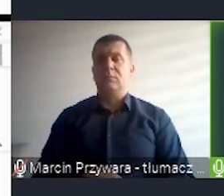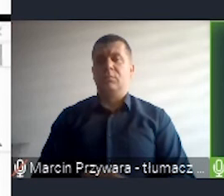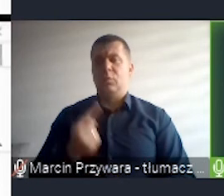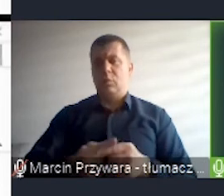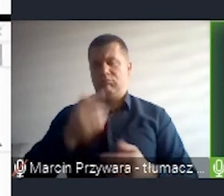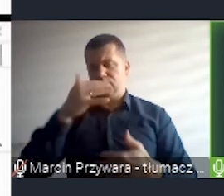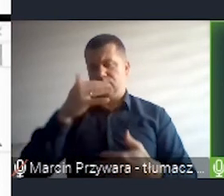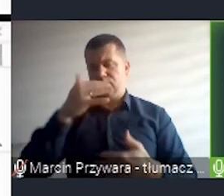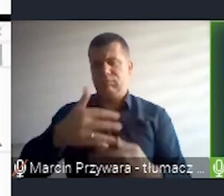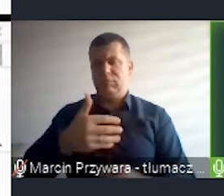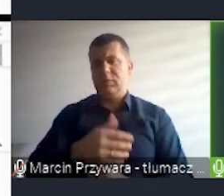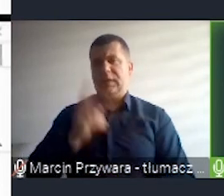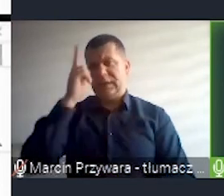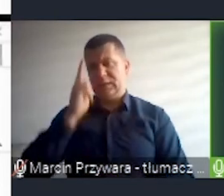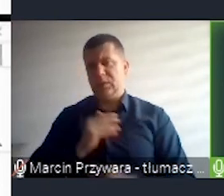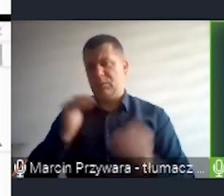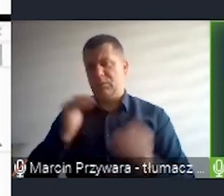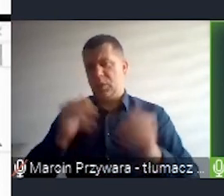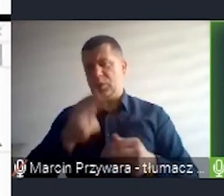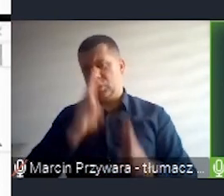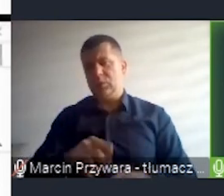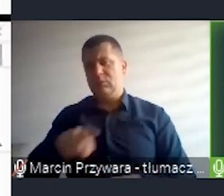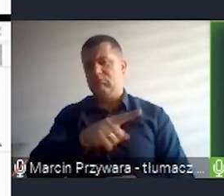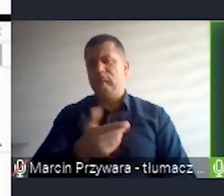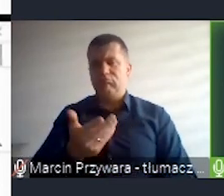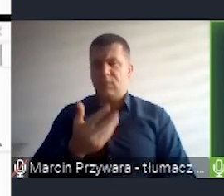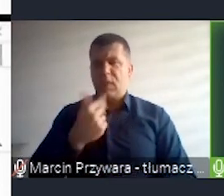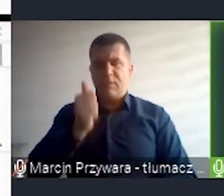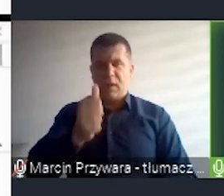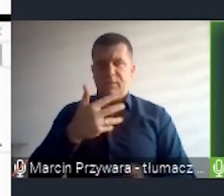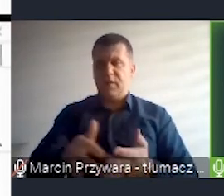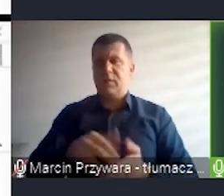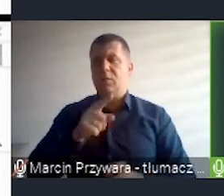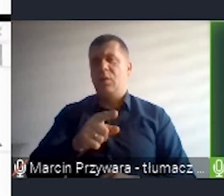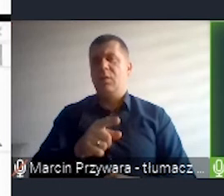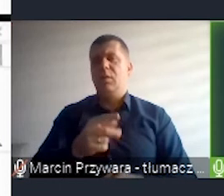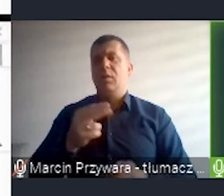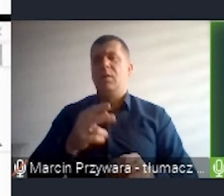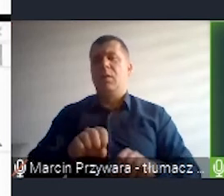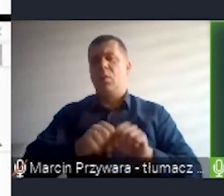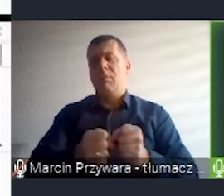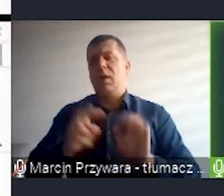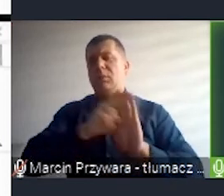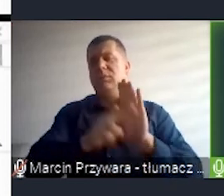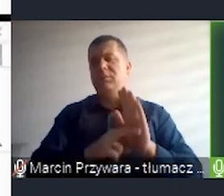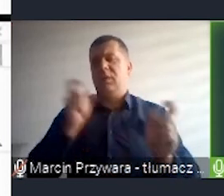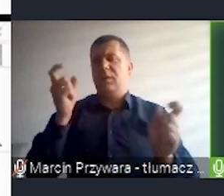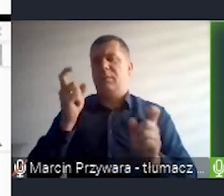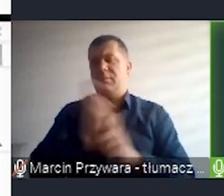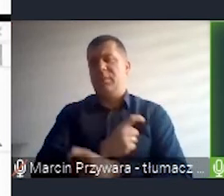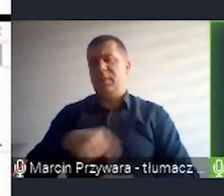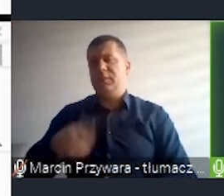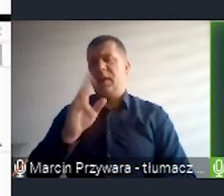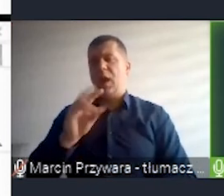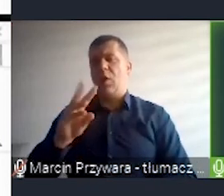zamieszania i instytucja może uznać za kwalifikowany taki wydatek. No bo jest to naruszenie przepisów prawa krajowego i jak przypominacie